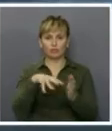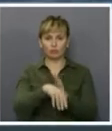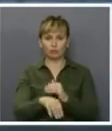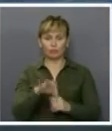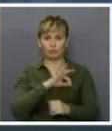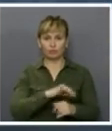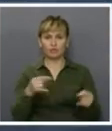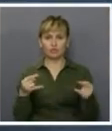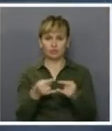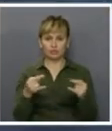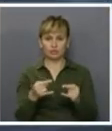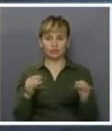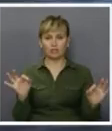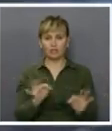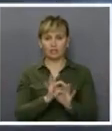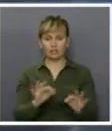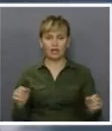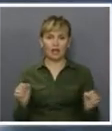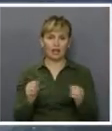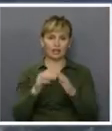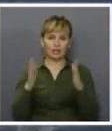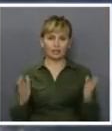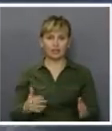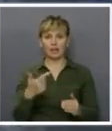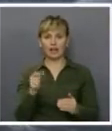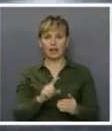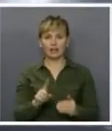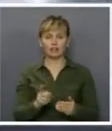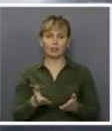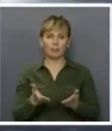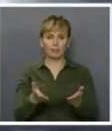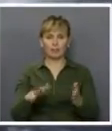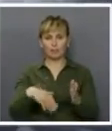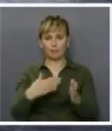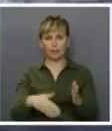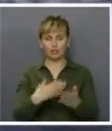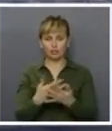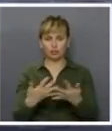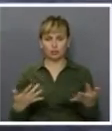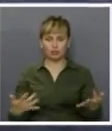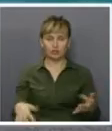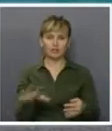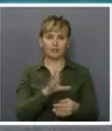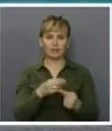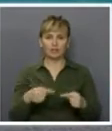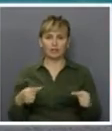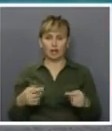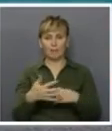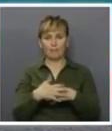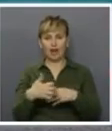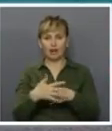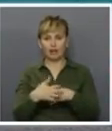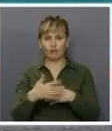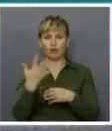пользование телевизором, караоке, DVD, холодильником, газовой плитой, микроволновкой, посудой, всеми коммуникациями. В Боровом